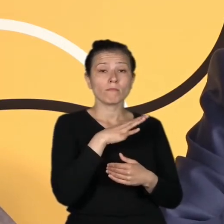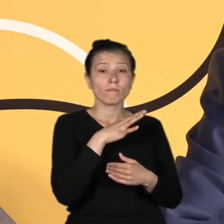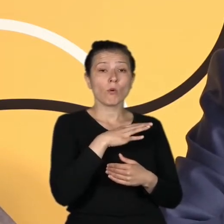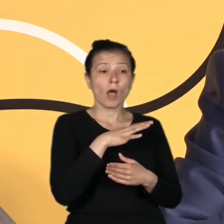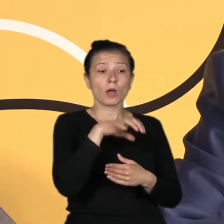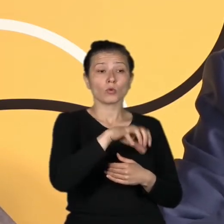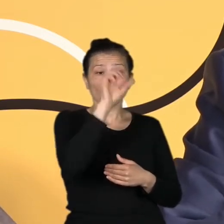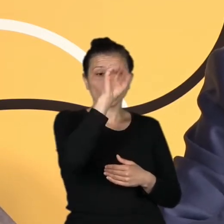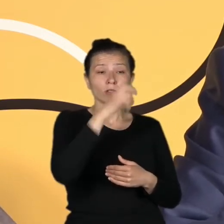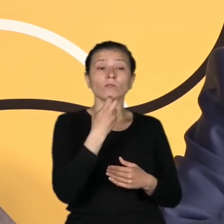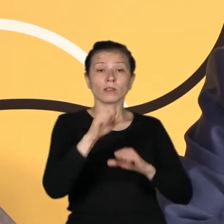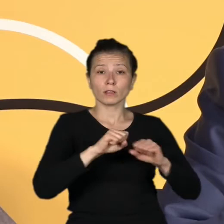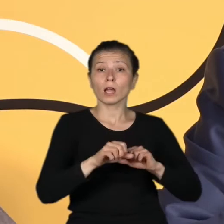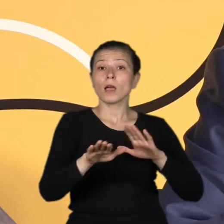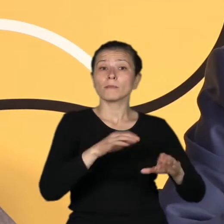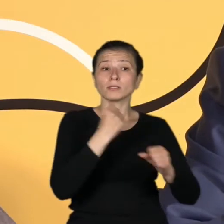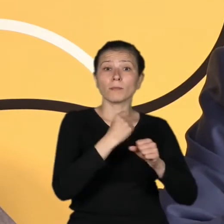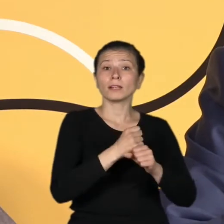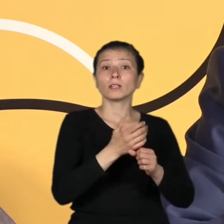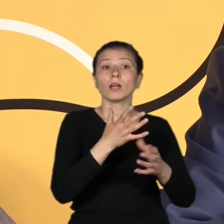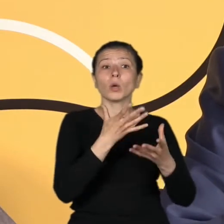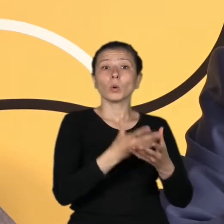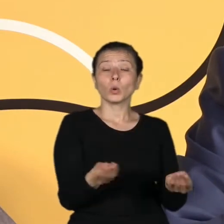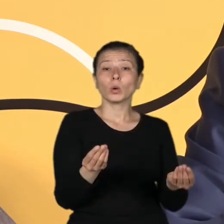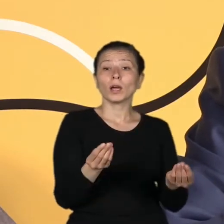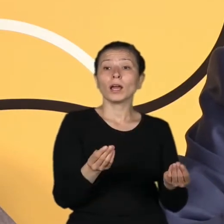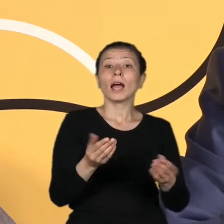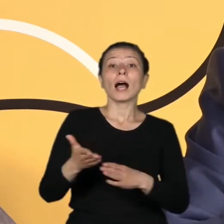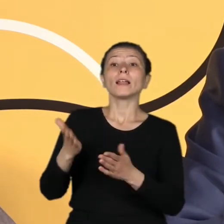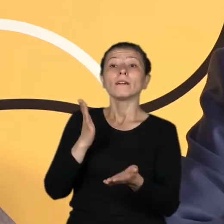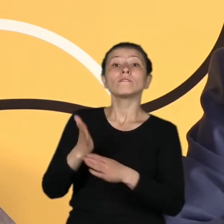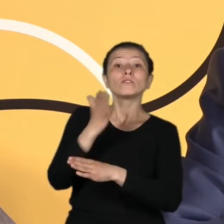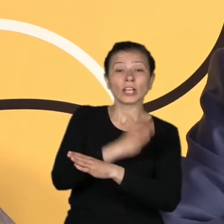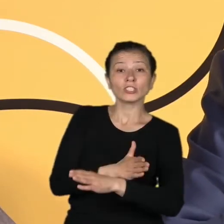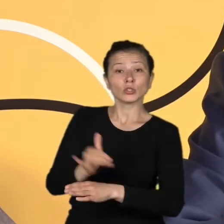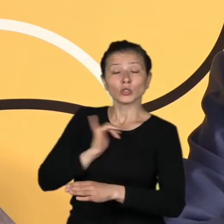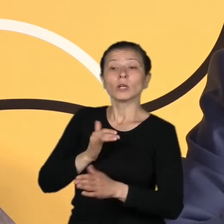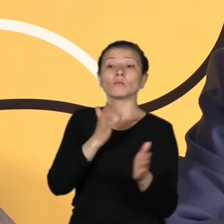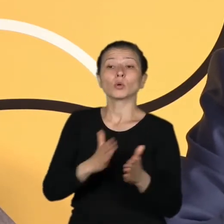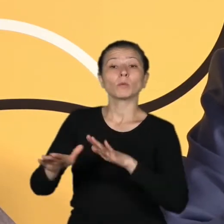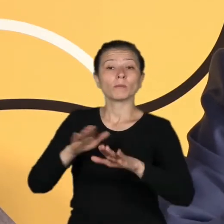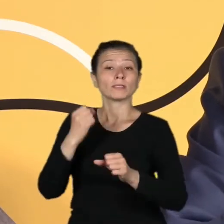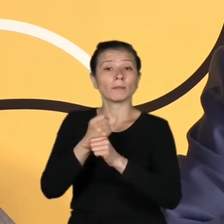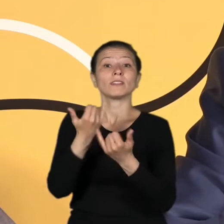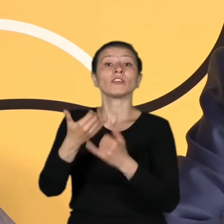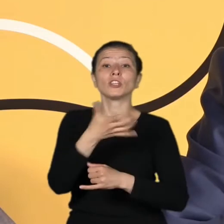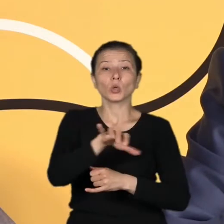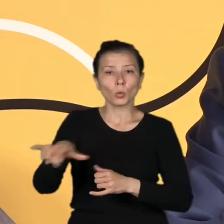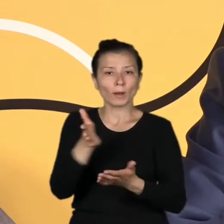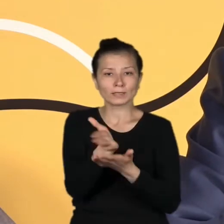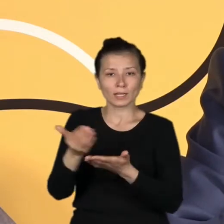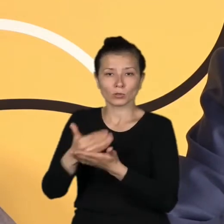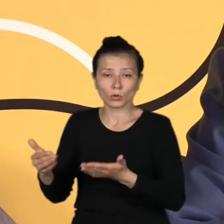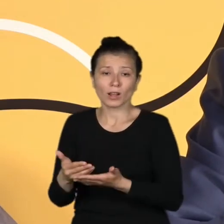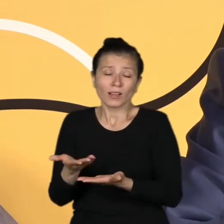w górnictwie, w energetyce będziemy mieć już przygotowane miejsca pracy w innych obszarach, w sektorach, które wymagają, mam nadzieję,